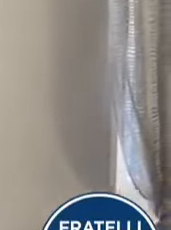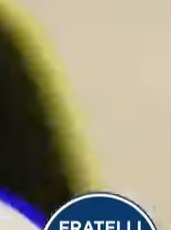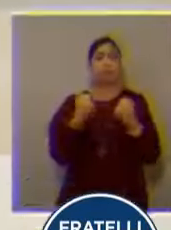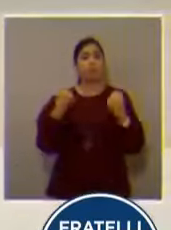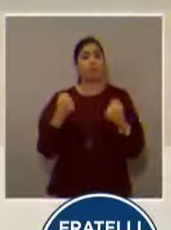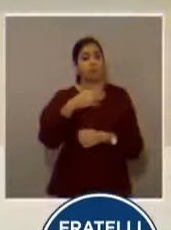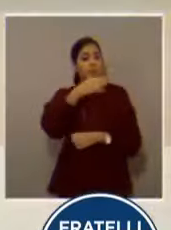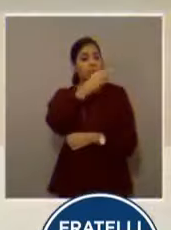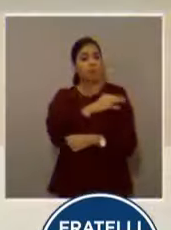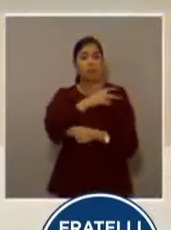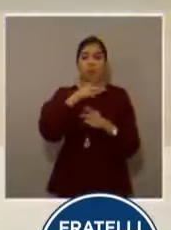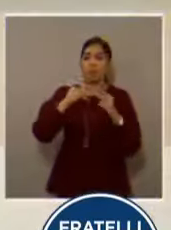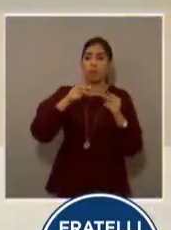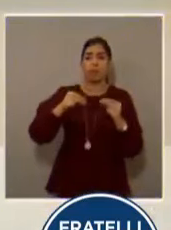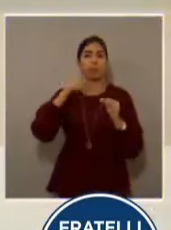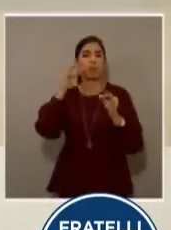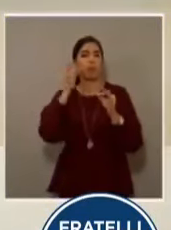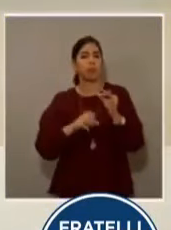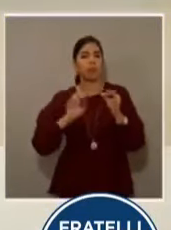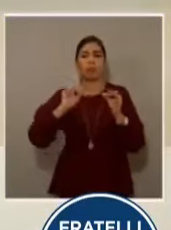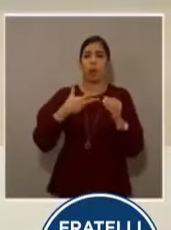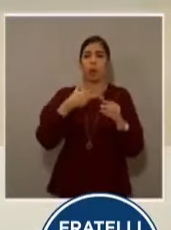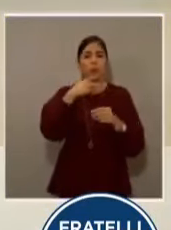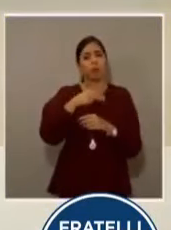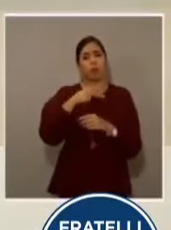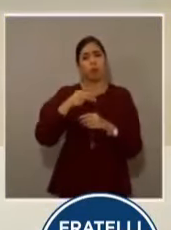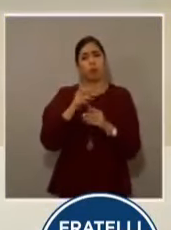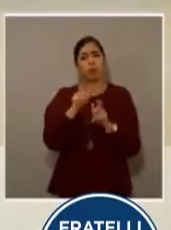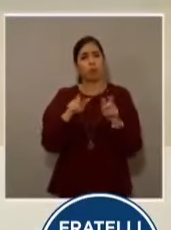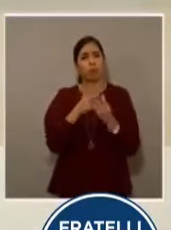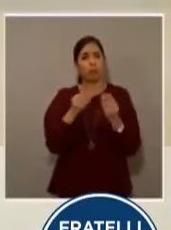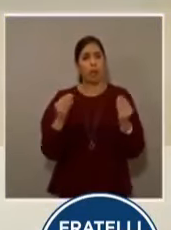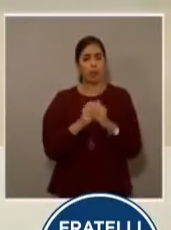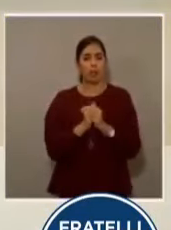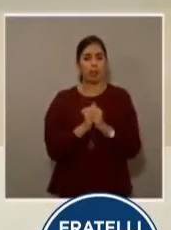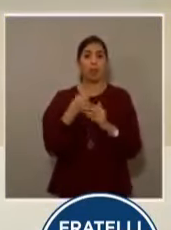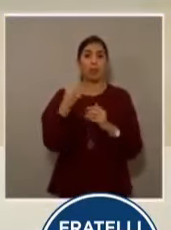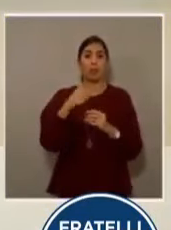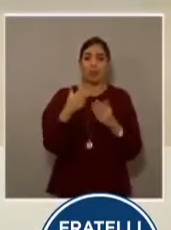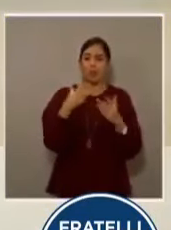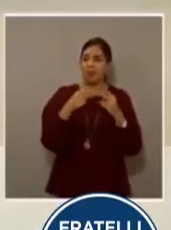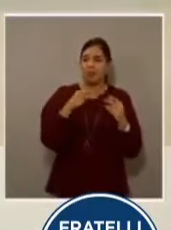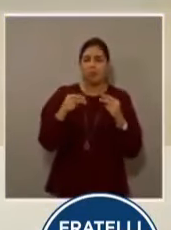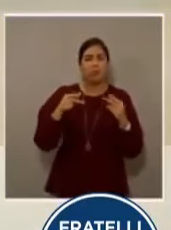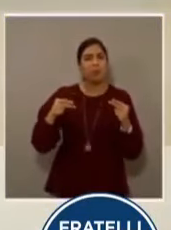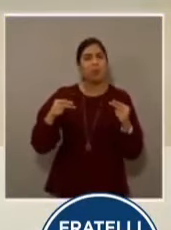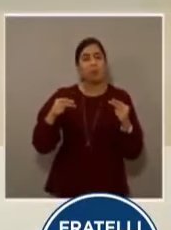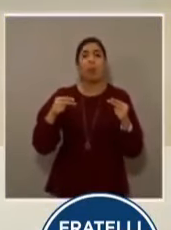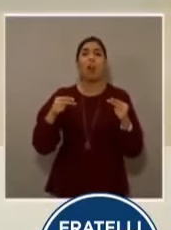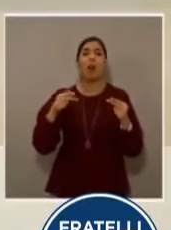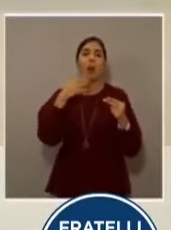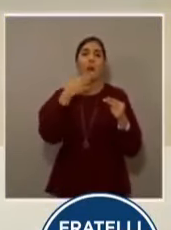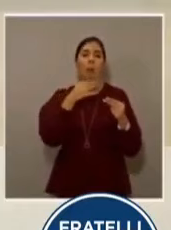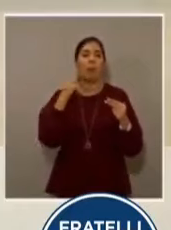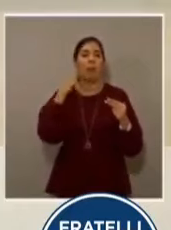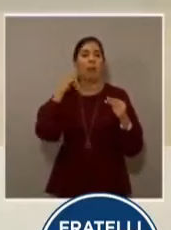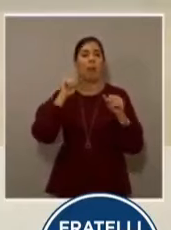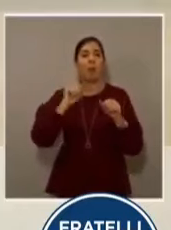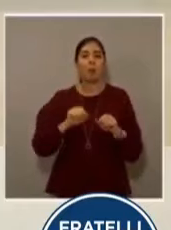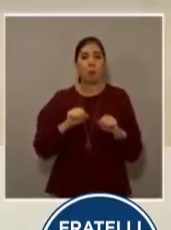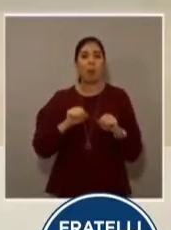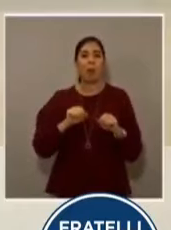poesia, ascoltiamo. In questa campagna sarà bello progressivamente ritrovarci tutti